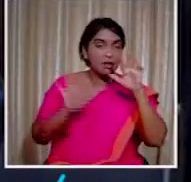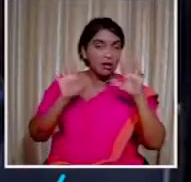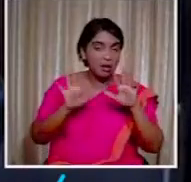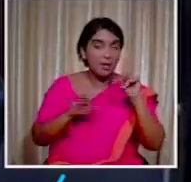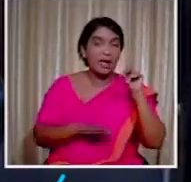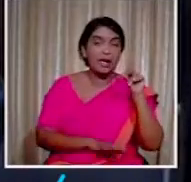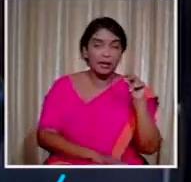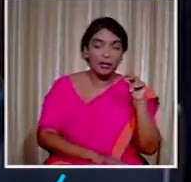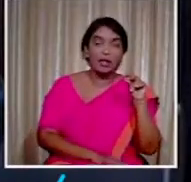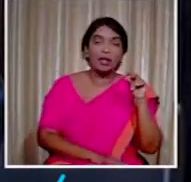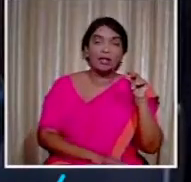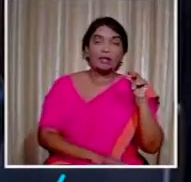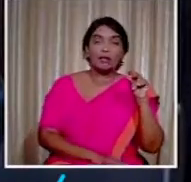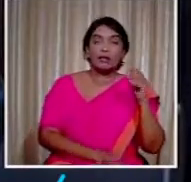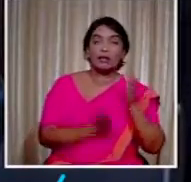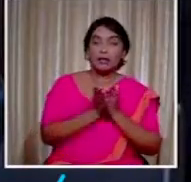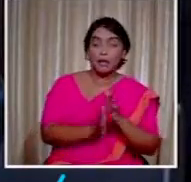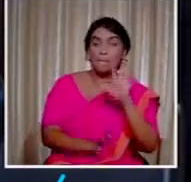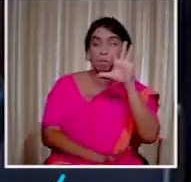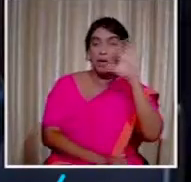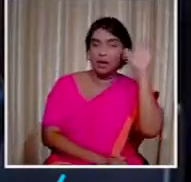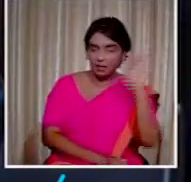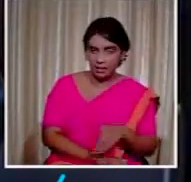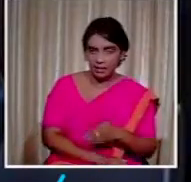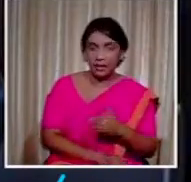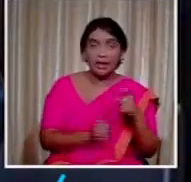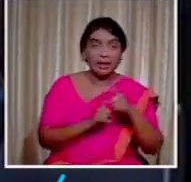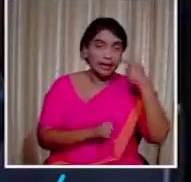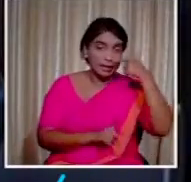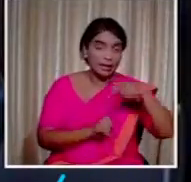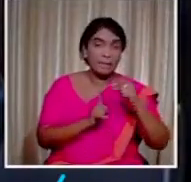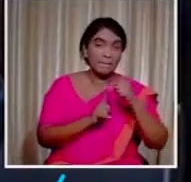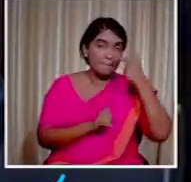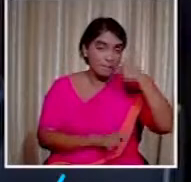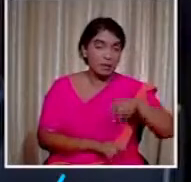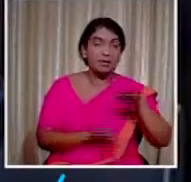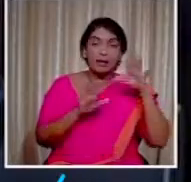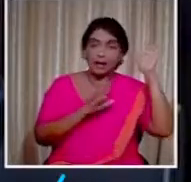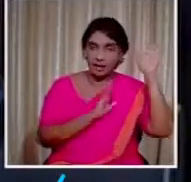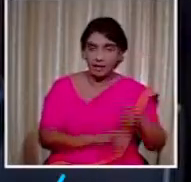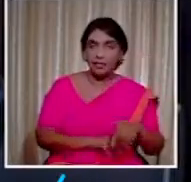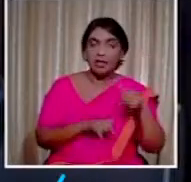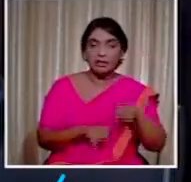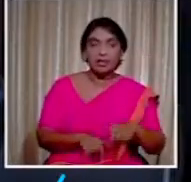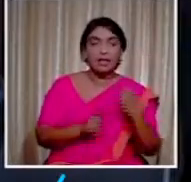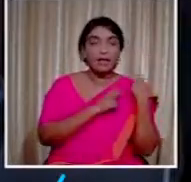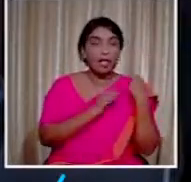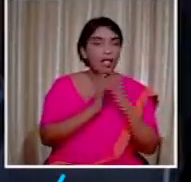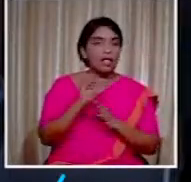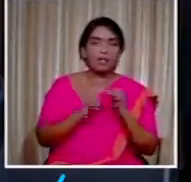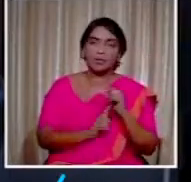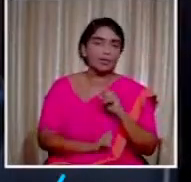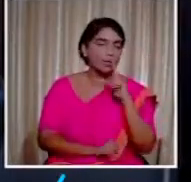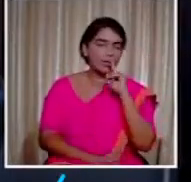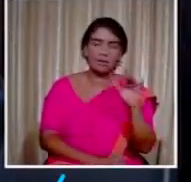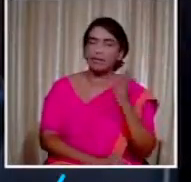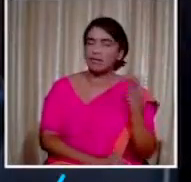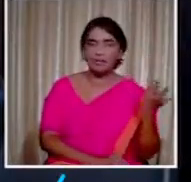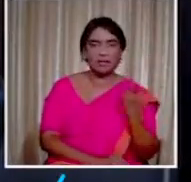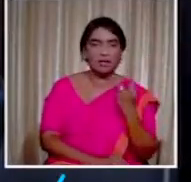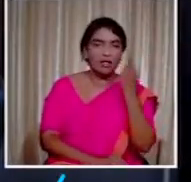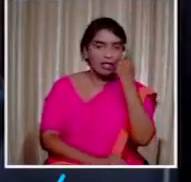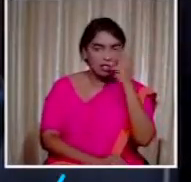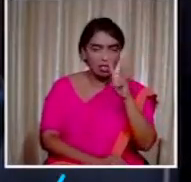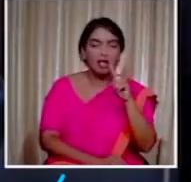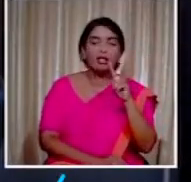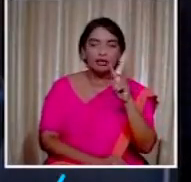11 වෙනිදා 10 11 වෙනකොට නැව් පහක් එනවා කියලා ඩීසල් පෙට්‍රල් නැව් වෙනවා කියලා දැන් විශේෂ බාර ඇමතුමා කිව්වා නෑ එහෙම එකක් නෑ 13 වෙනිදා